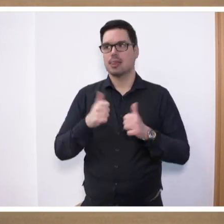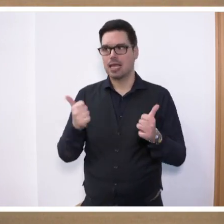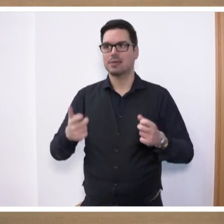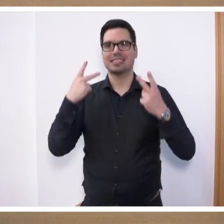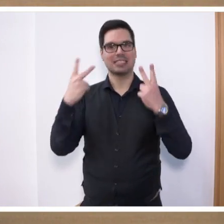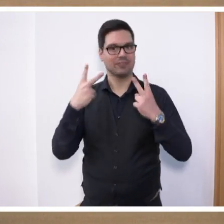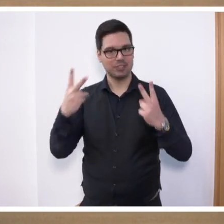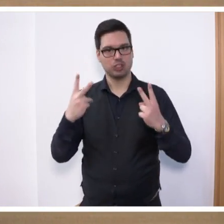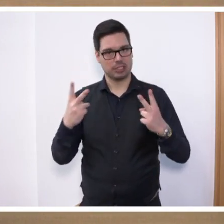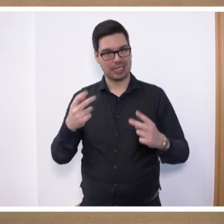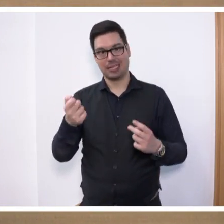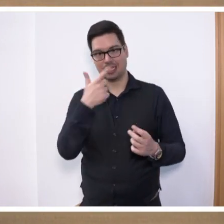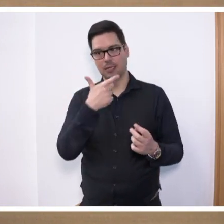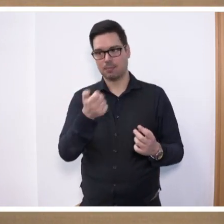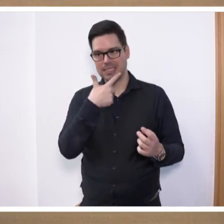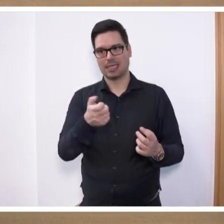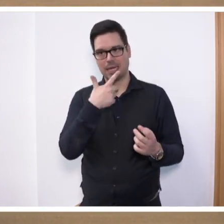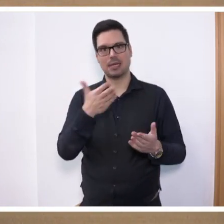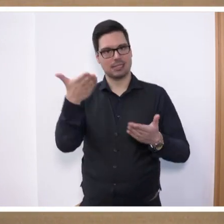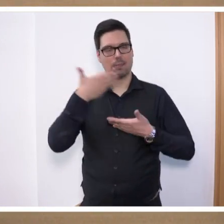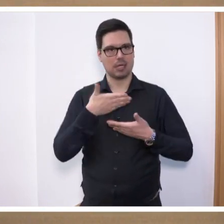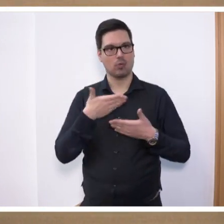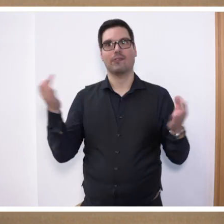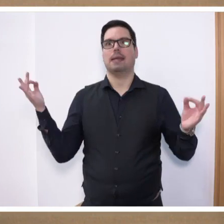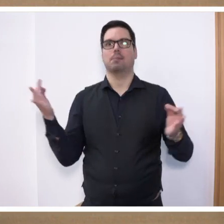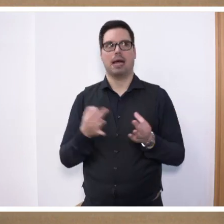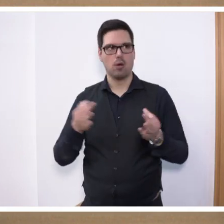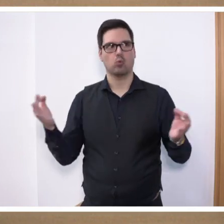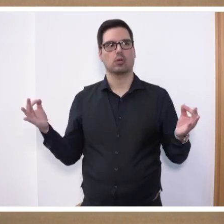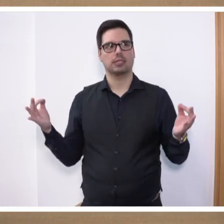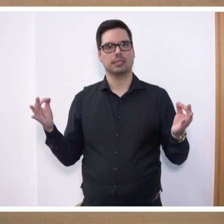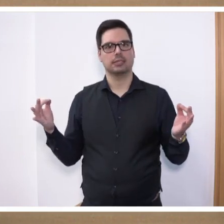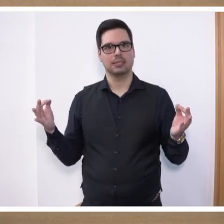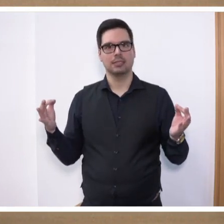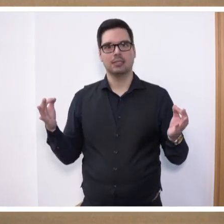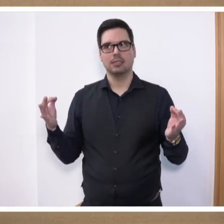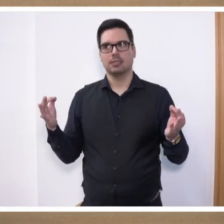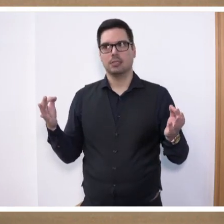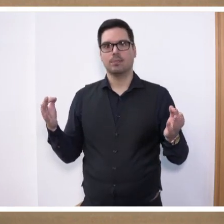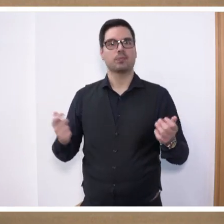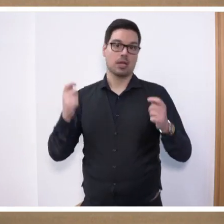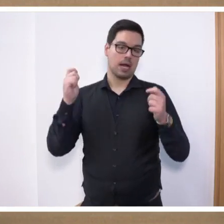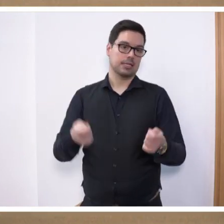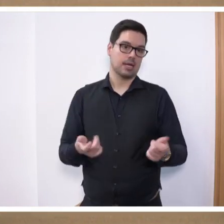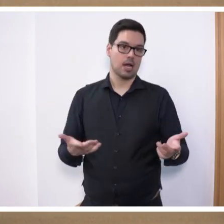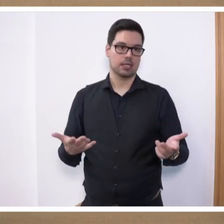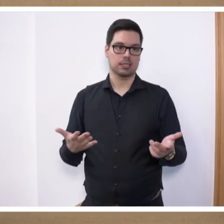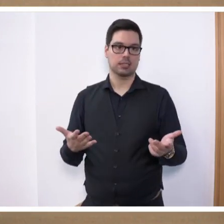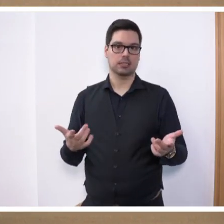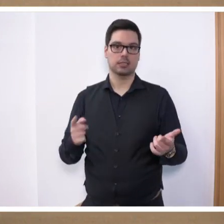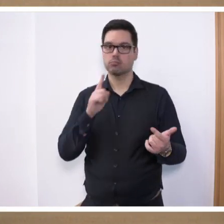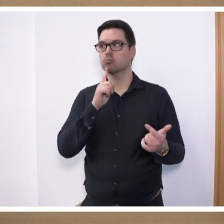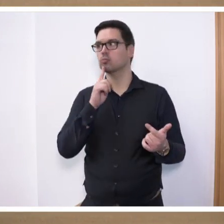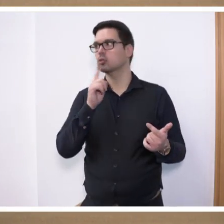lebenswichtige Arznei haben, wenn sie sie brauchen. Und ich habe ja diesen Antrag gestellt und habe dann ja gesagt, ja